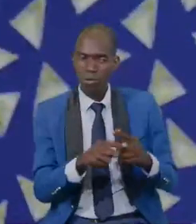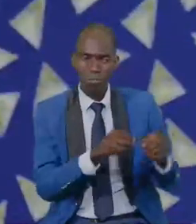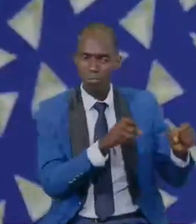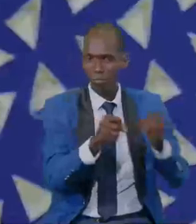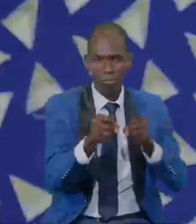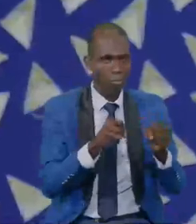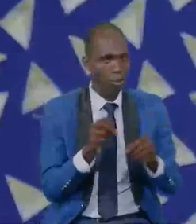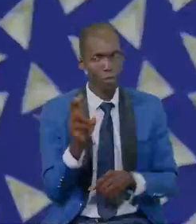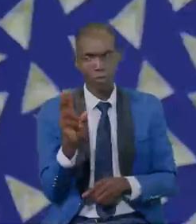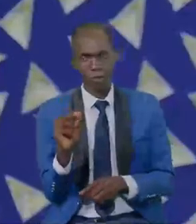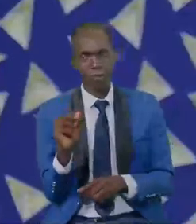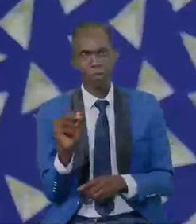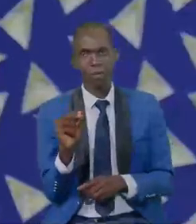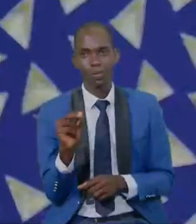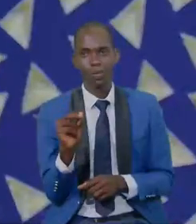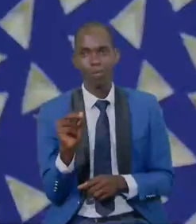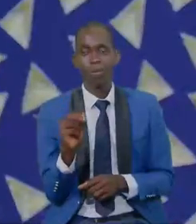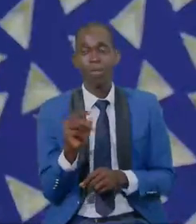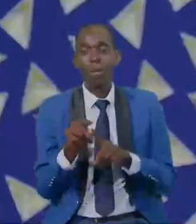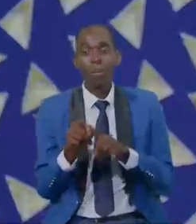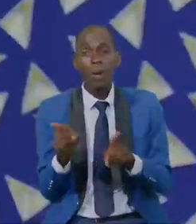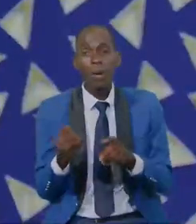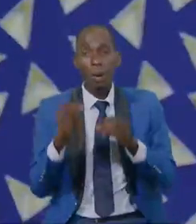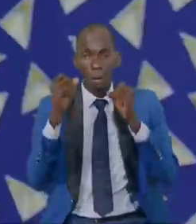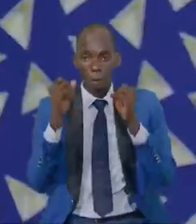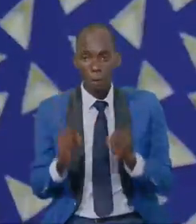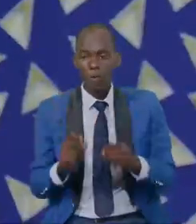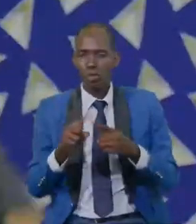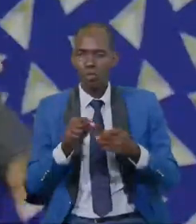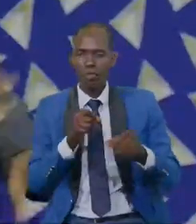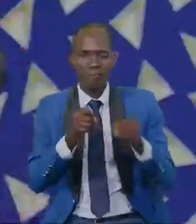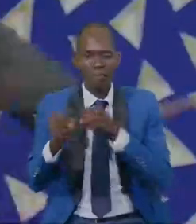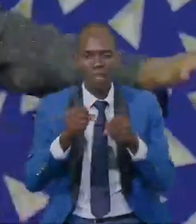Pas la puissance pour me battre avec les hommes.